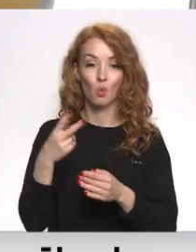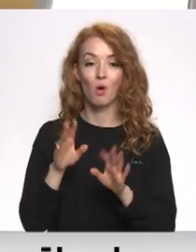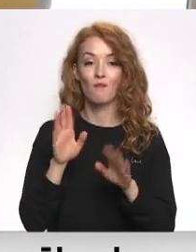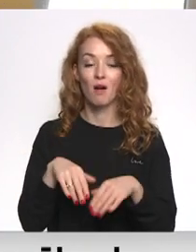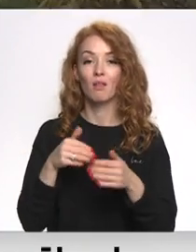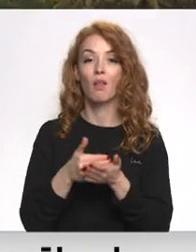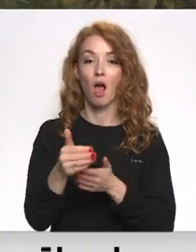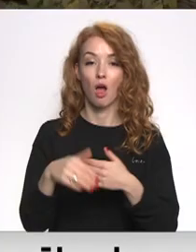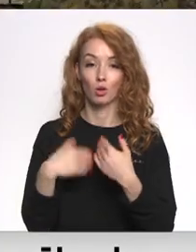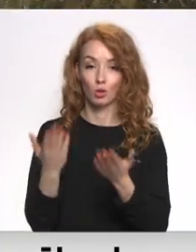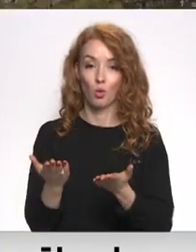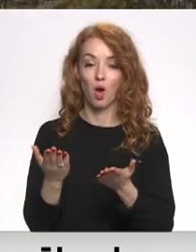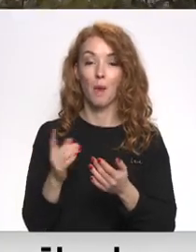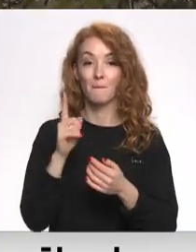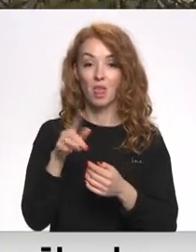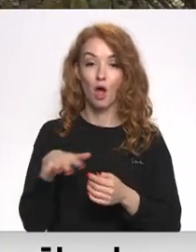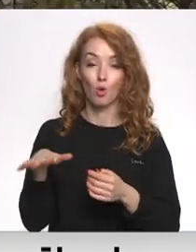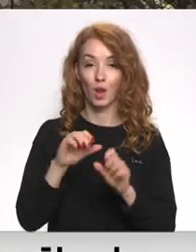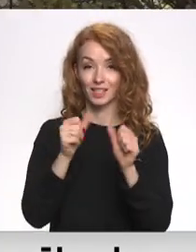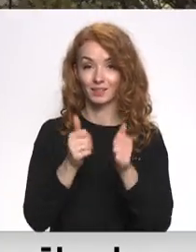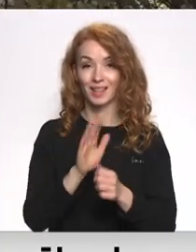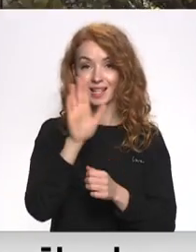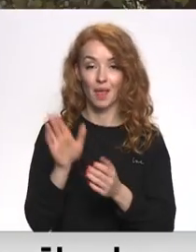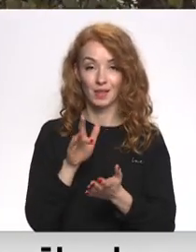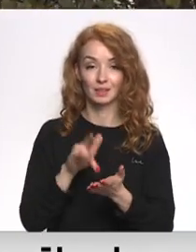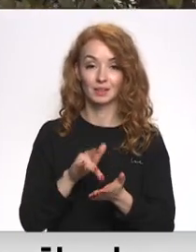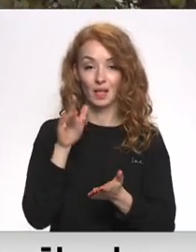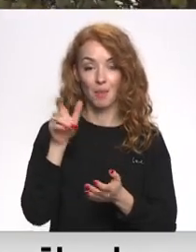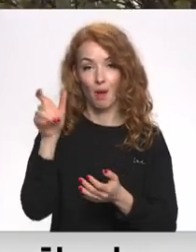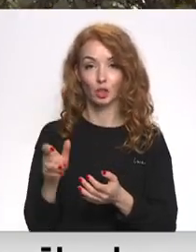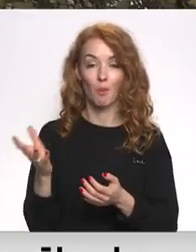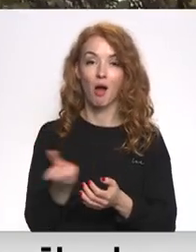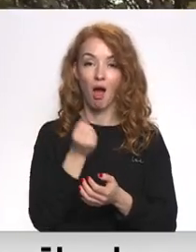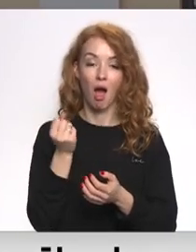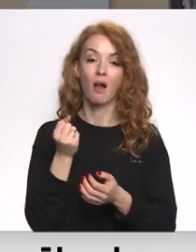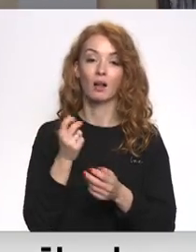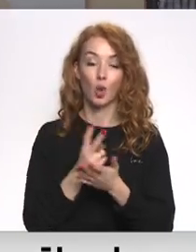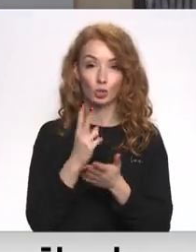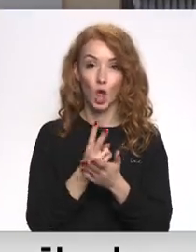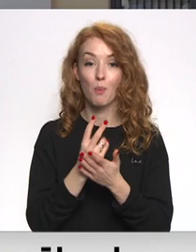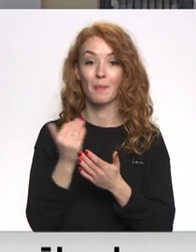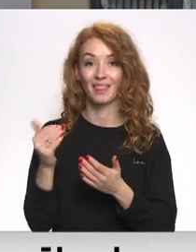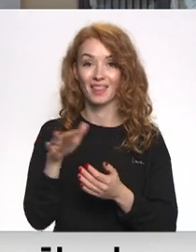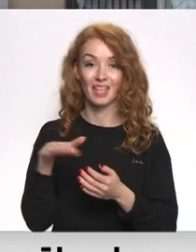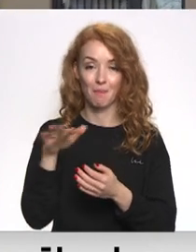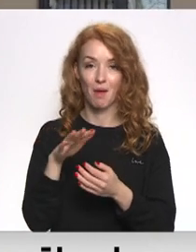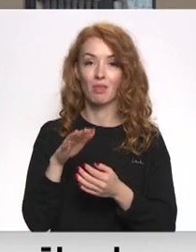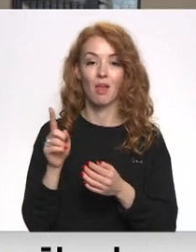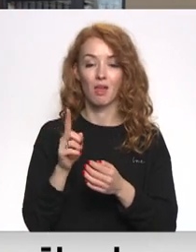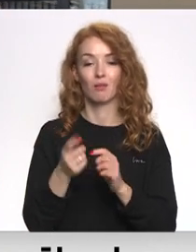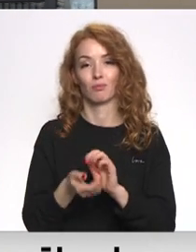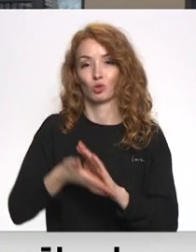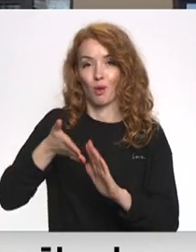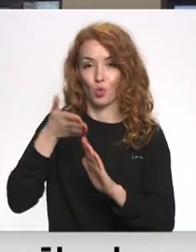varēs tālāk dot? Priekulē izveidotais dienas centrs personām ar garīgu raksturu traucējumiem Matīsa ģimene ikdien mainīs uz